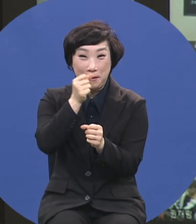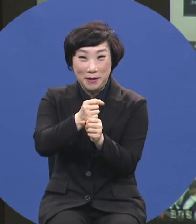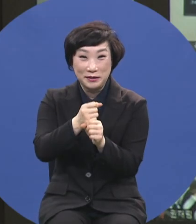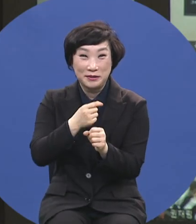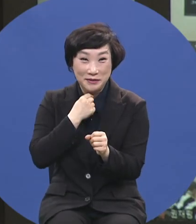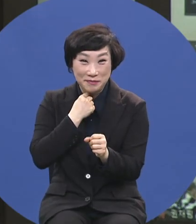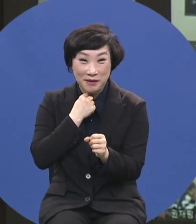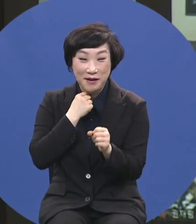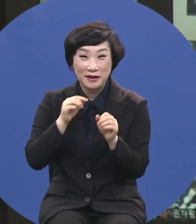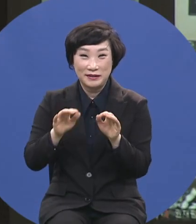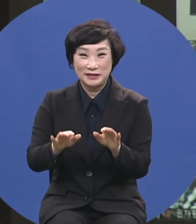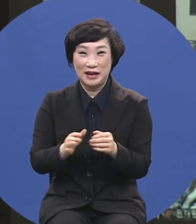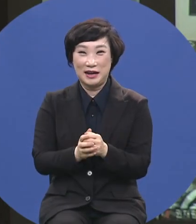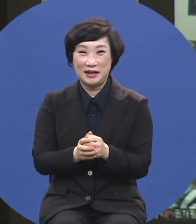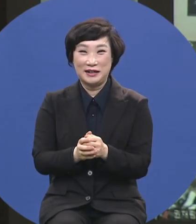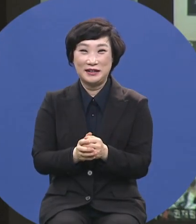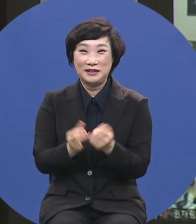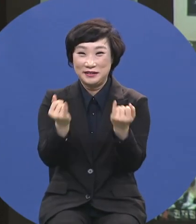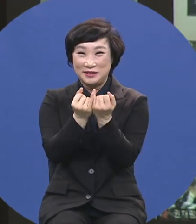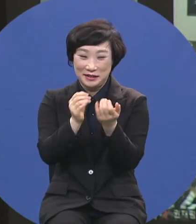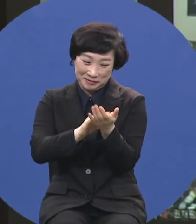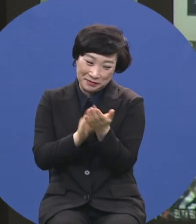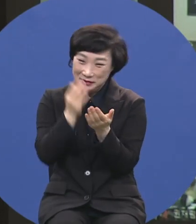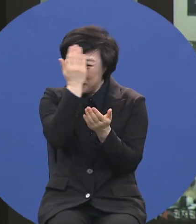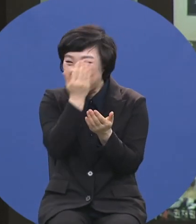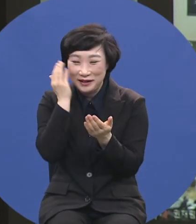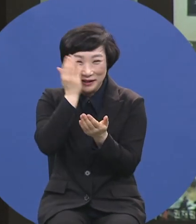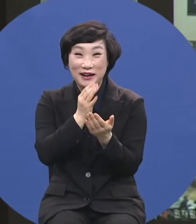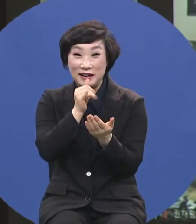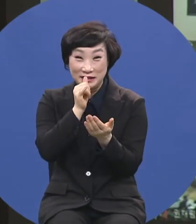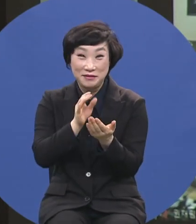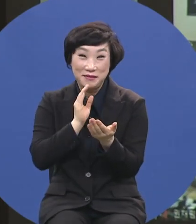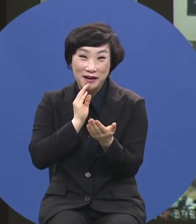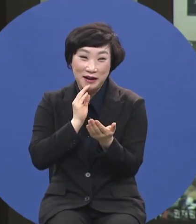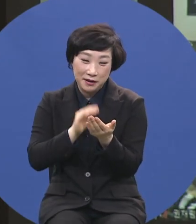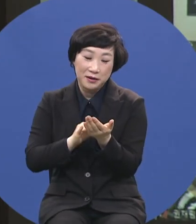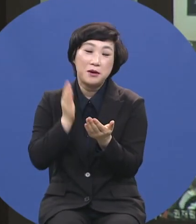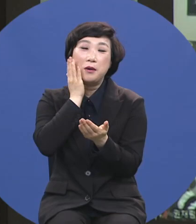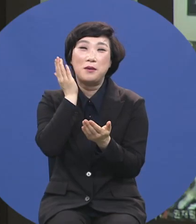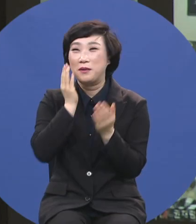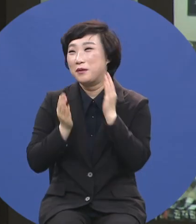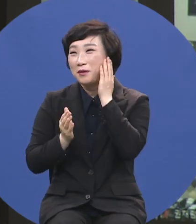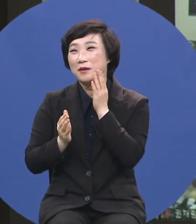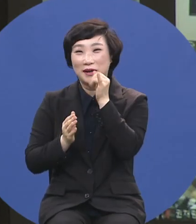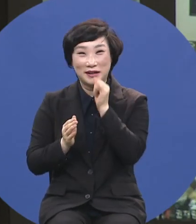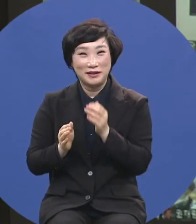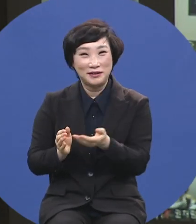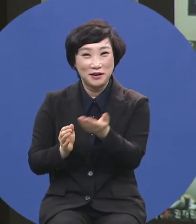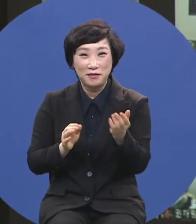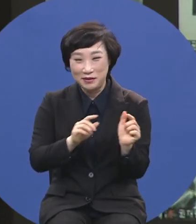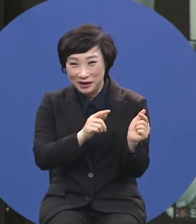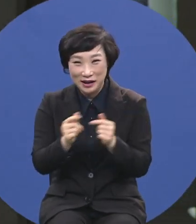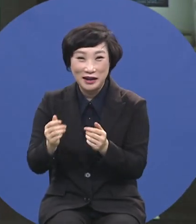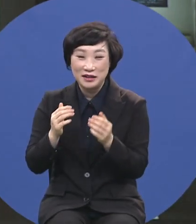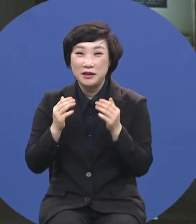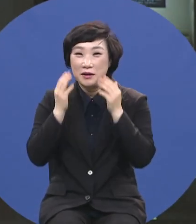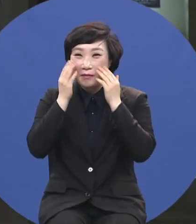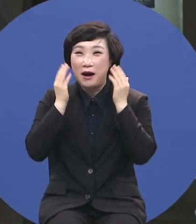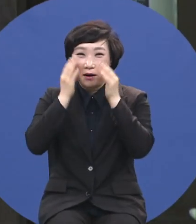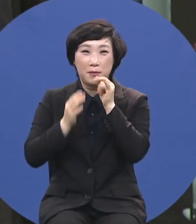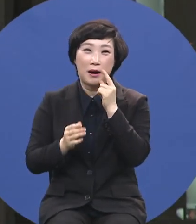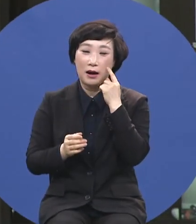만들어내었다 싶어서 구르모 바르고 또 한데이션 바르고 또 이것저것 바르고